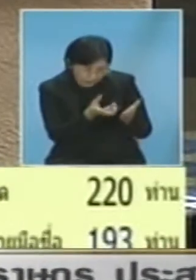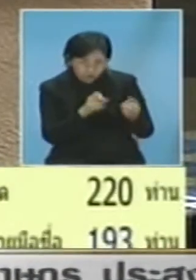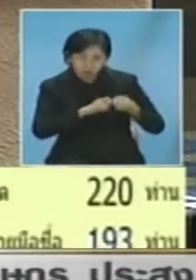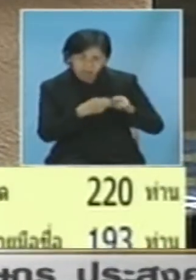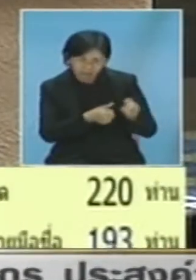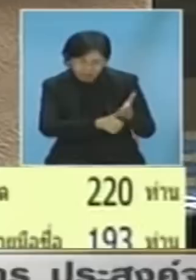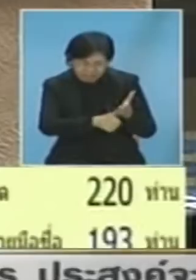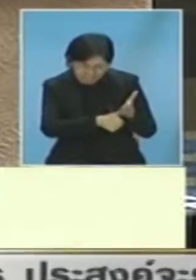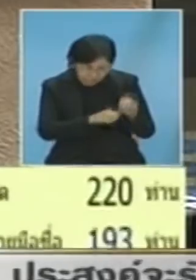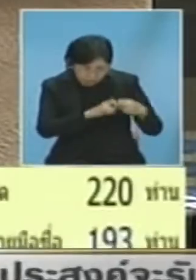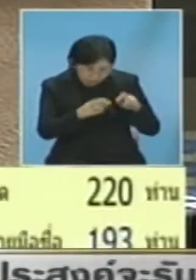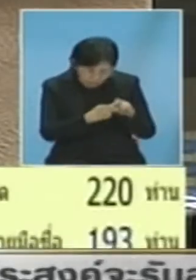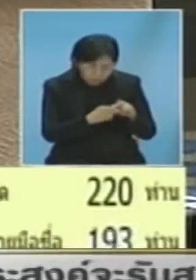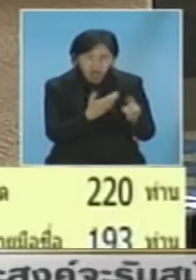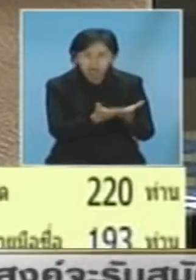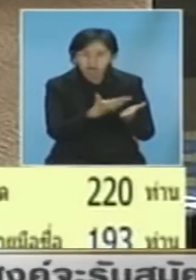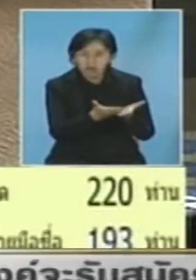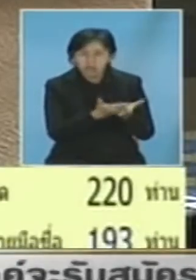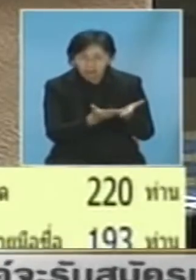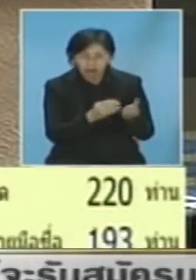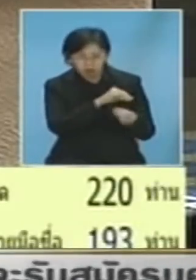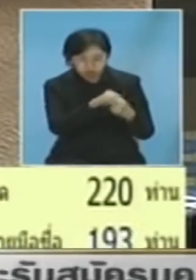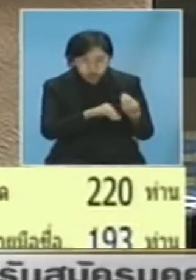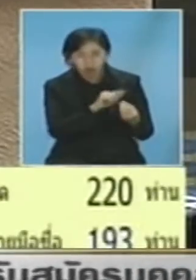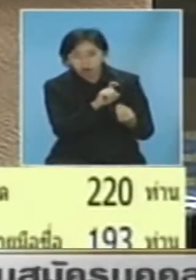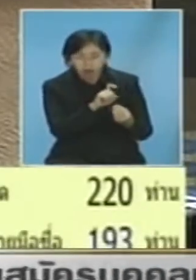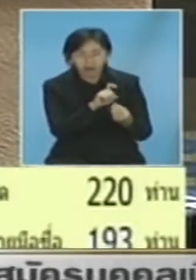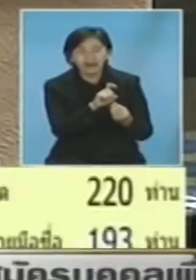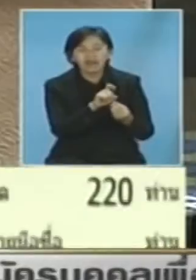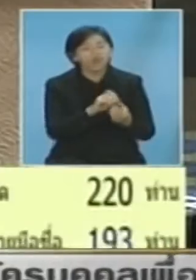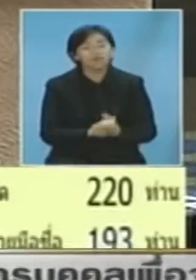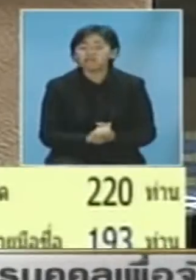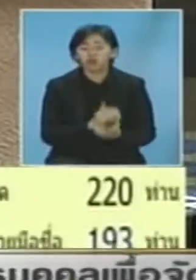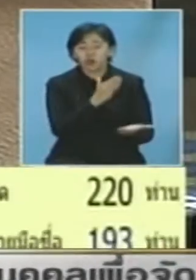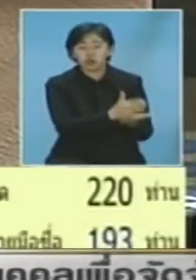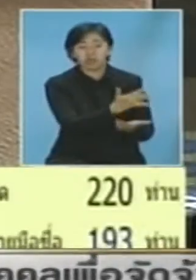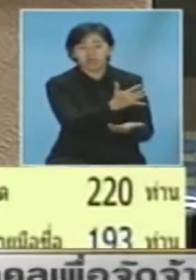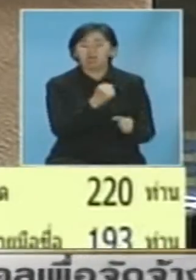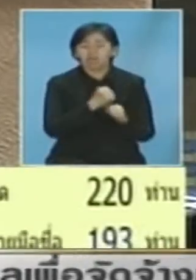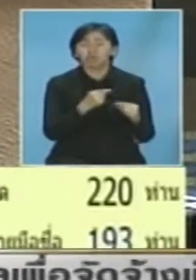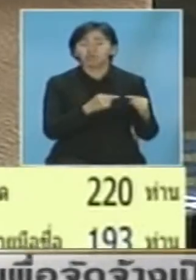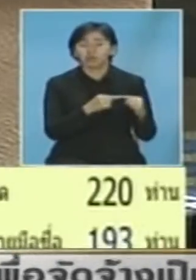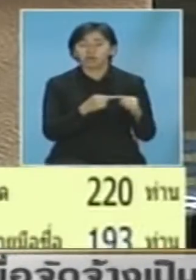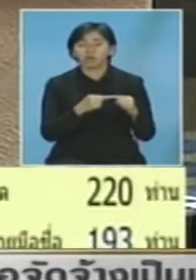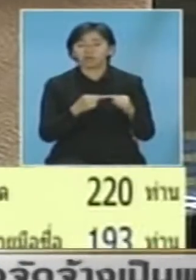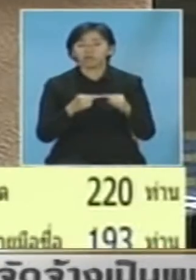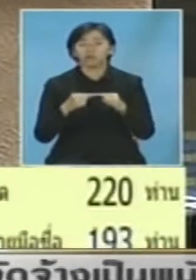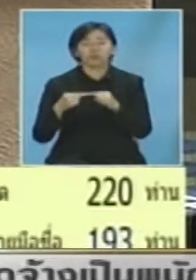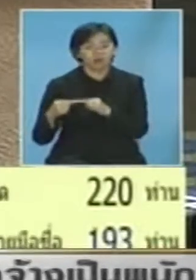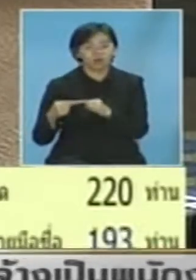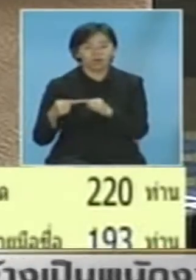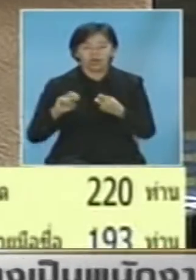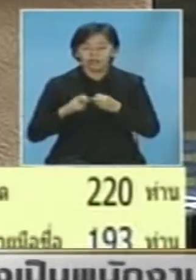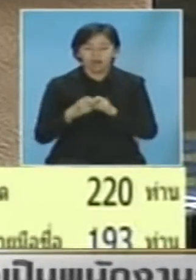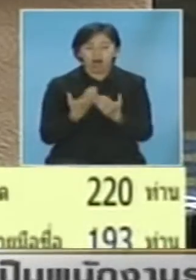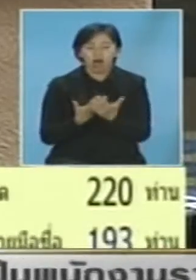ดังกล่าวนี้ก็กลับยืนยันที่จะดำเนินโครงการต่อไปอันก่อให้เกิดความเสียห